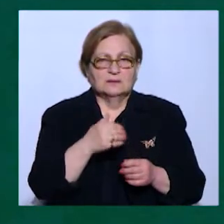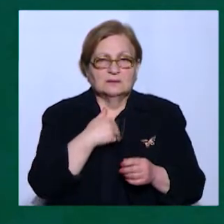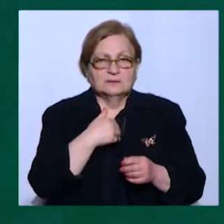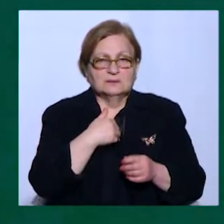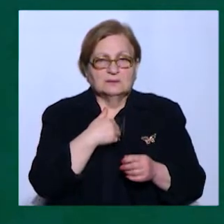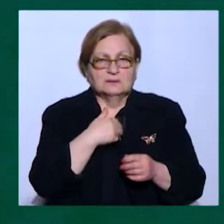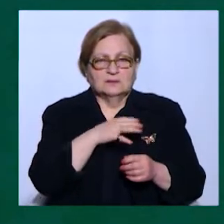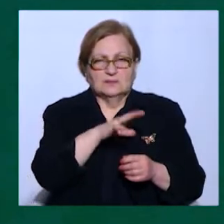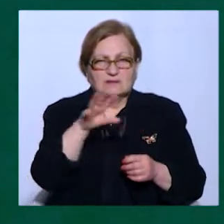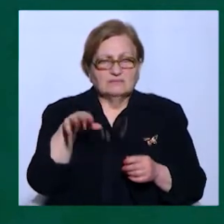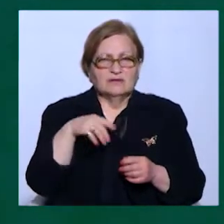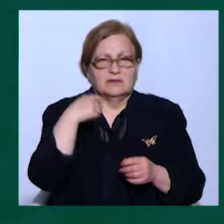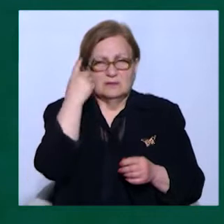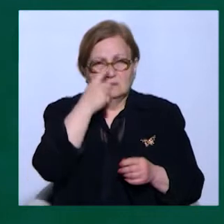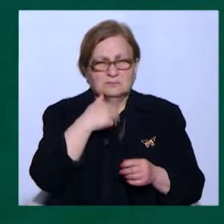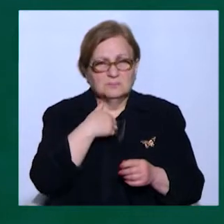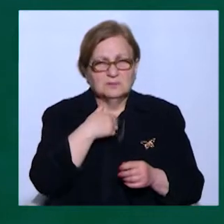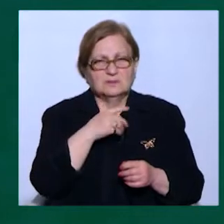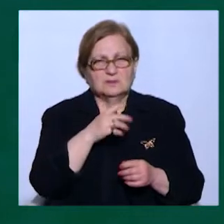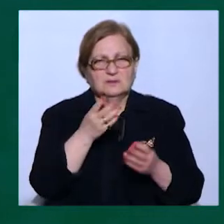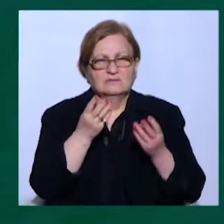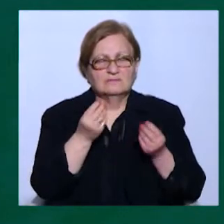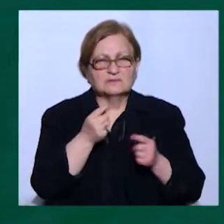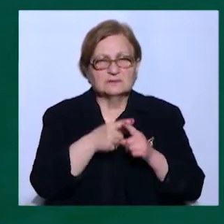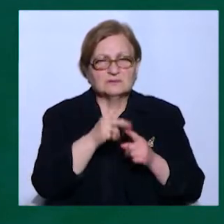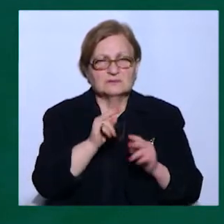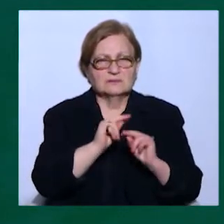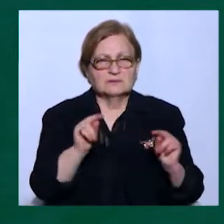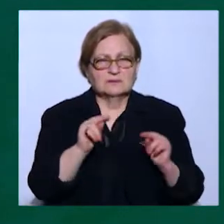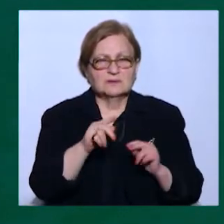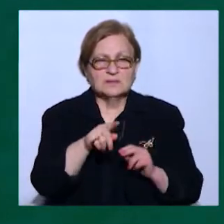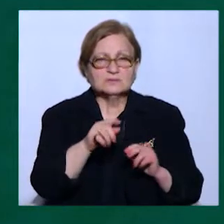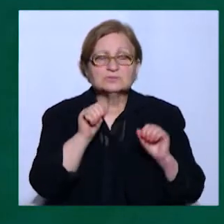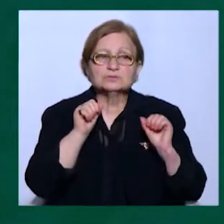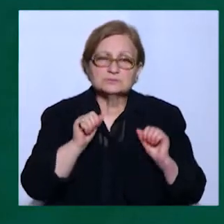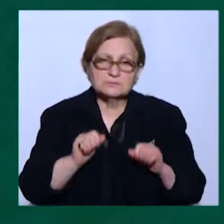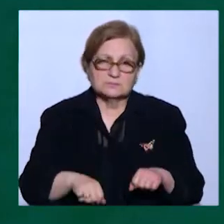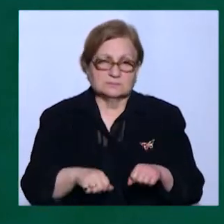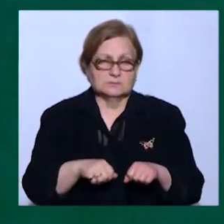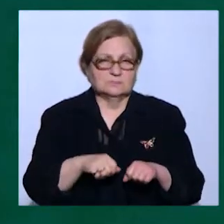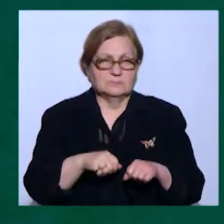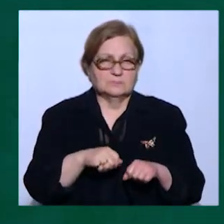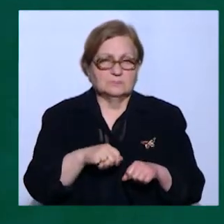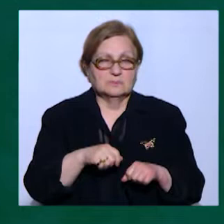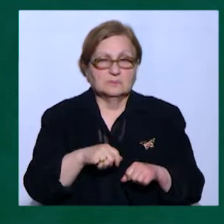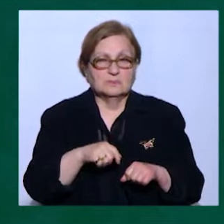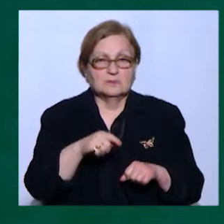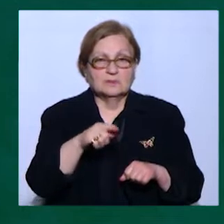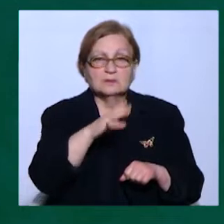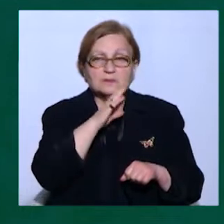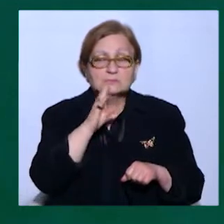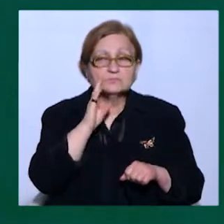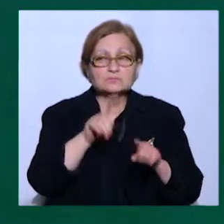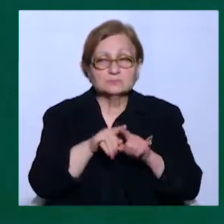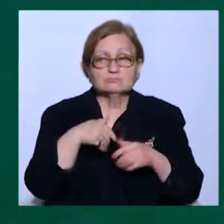ჩემი სახით ყველა იმ ადამიანმა, ვინც მათემატიკას სასწავლის, ეს სავსებით მისაღები და შესაძლებელია. ეს მშობლებსაც